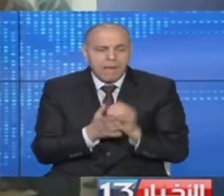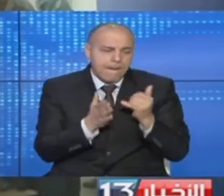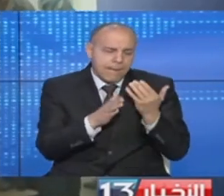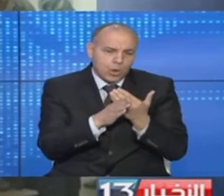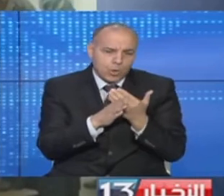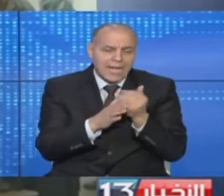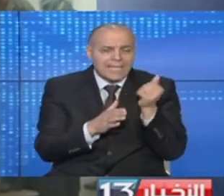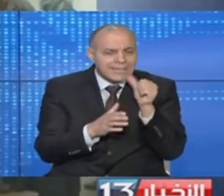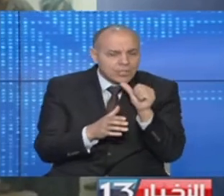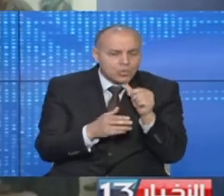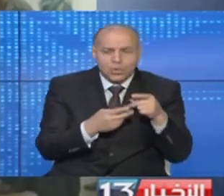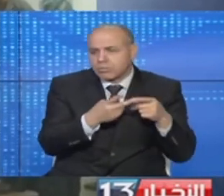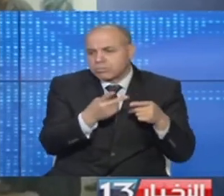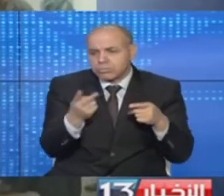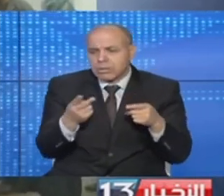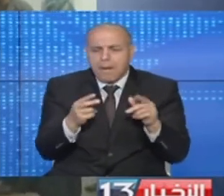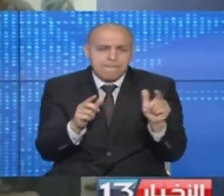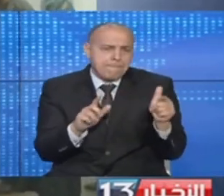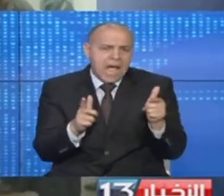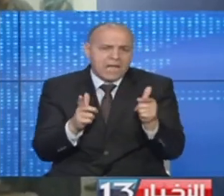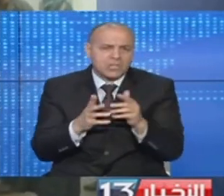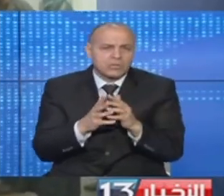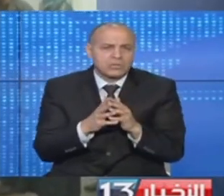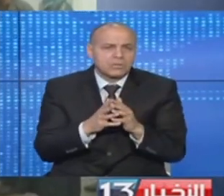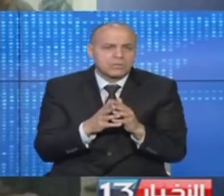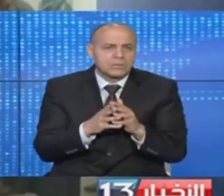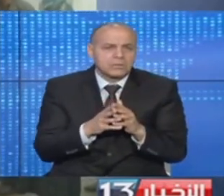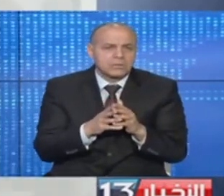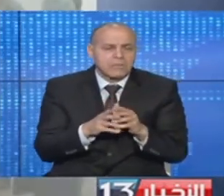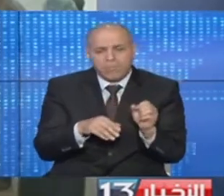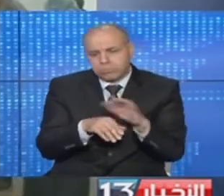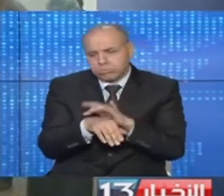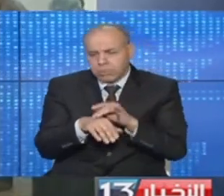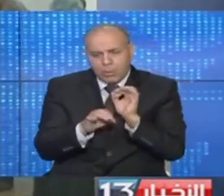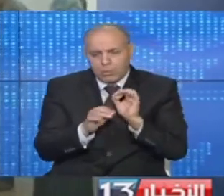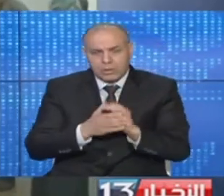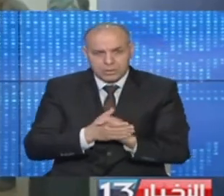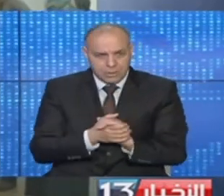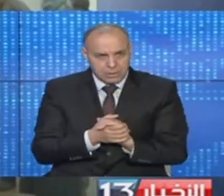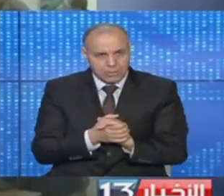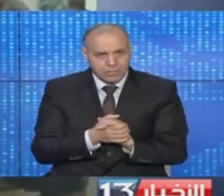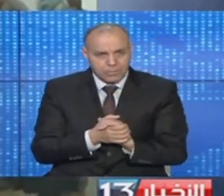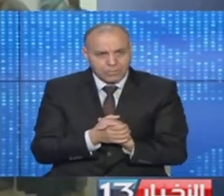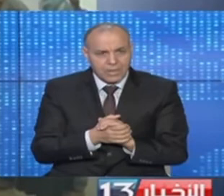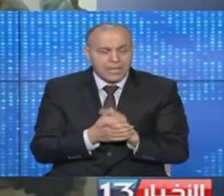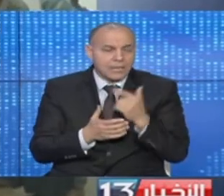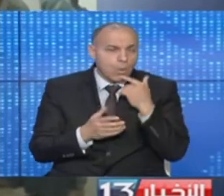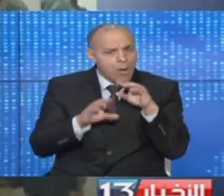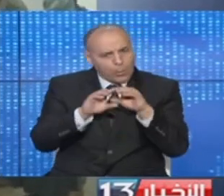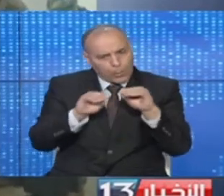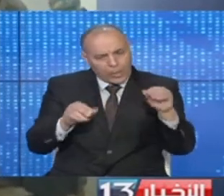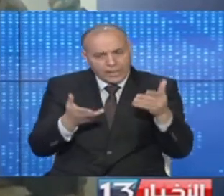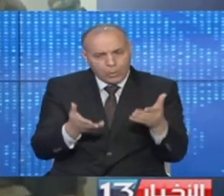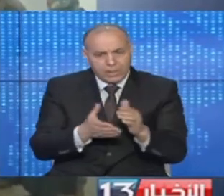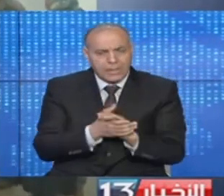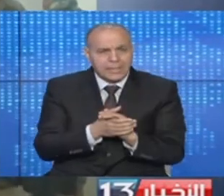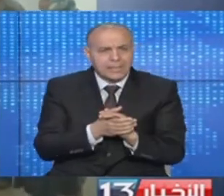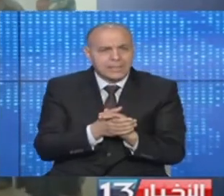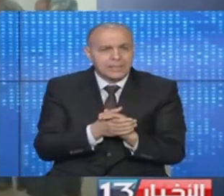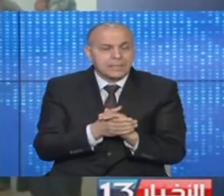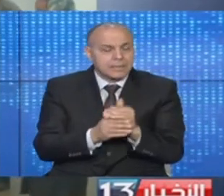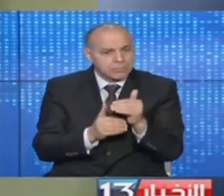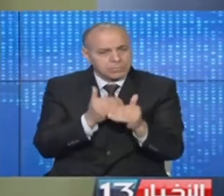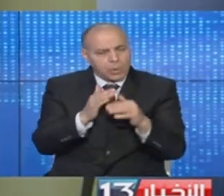وبالنسبة للتستور وبالنسبة لبقية معهد ما عندناش تقريبا حالات بالكوفيد، نجم نقوله كونه الوضع توا مستقر وإلا ماشي